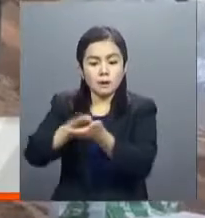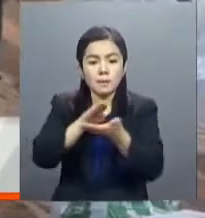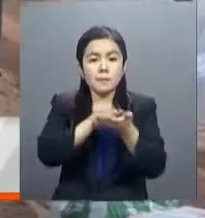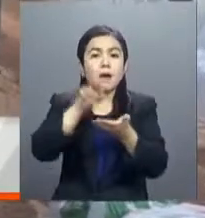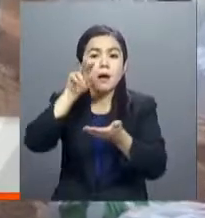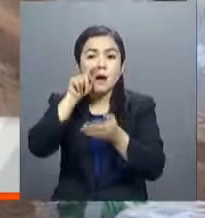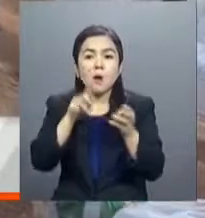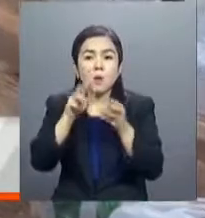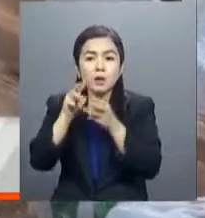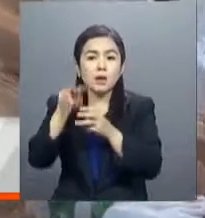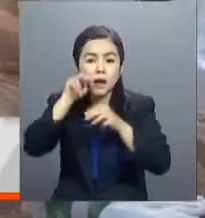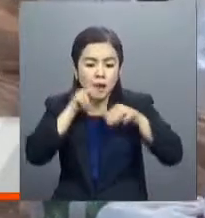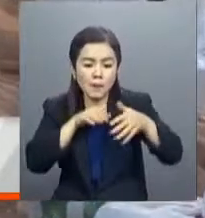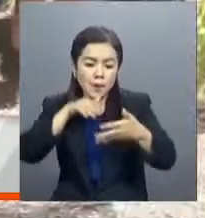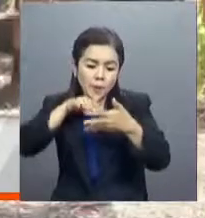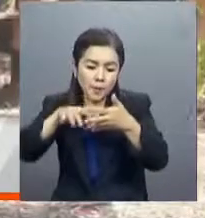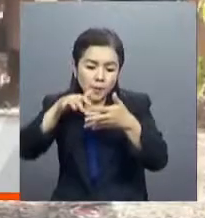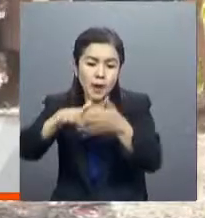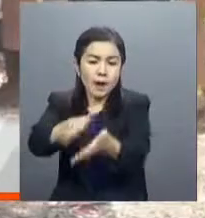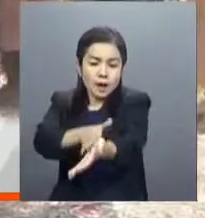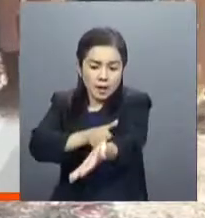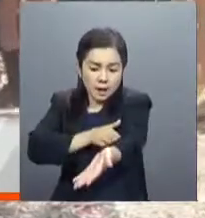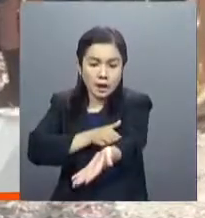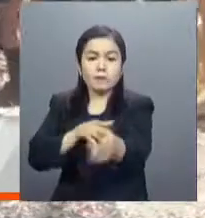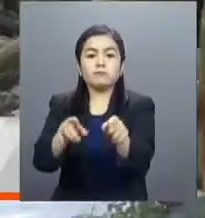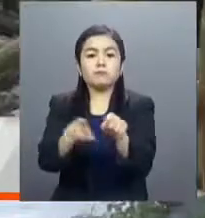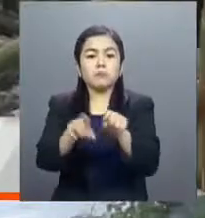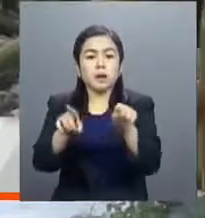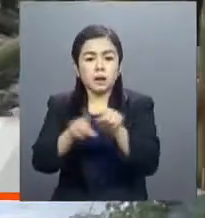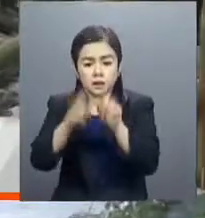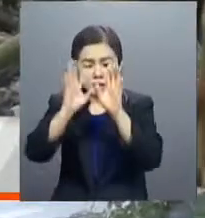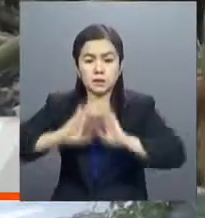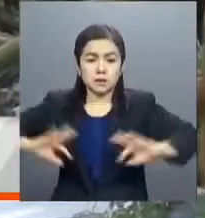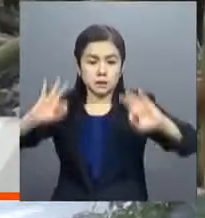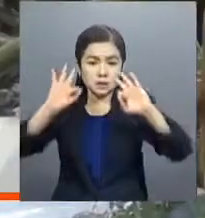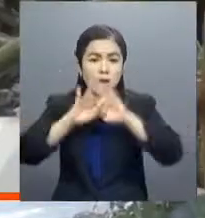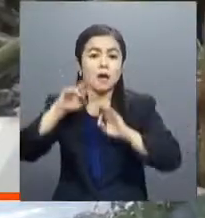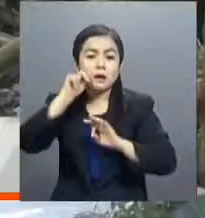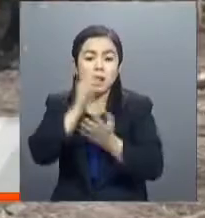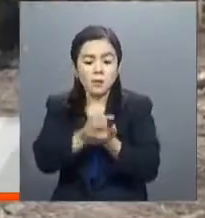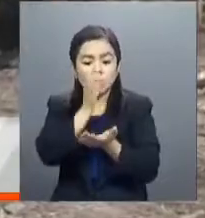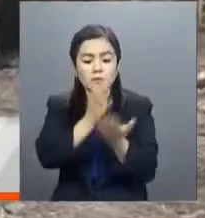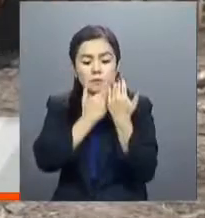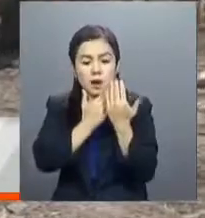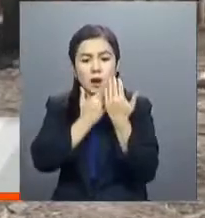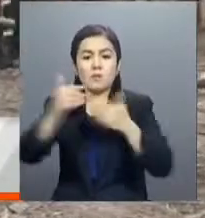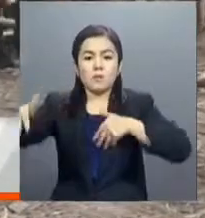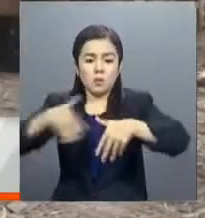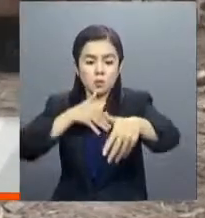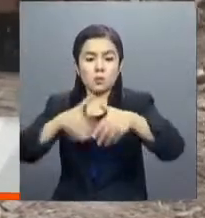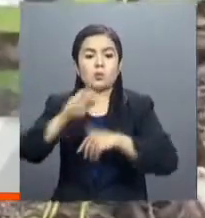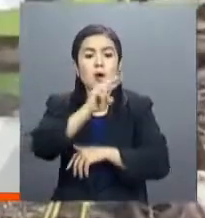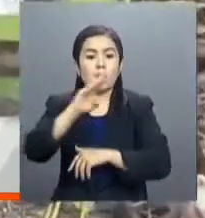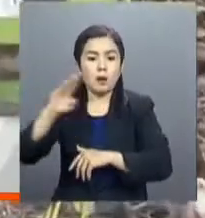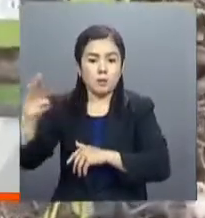นครน้อยคลองป่าเหล้าและคลองท่าดีซึ่งใช้เป็นแหล่งน้ำดิบสำหรับผลิตน้ำประปาเข้าสู่ระบบแจก